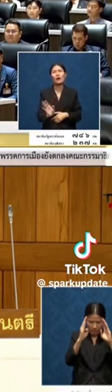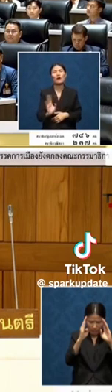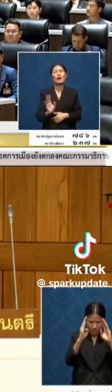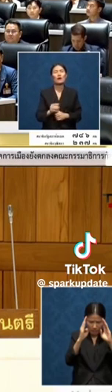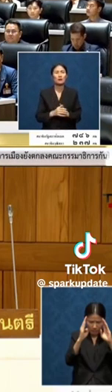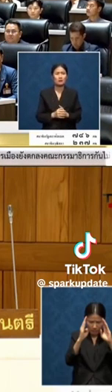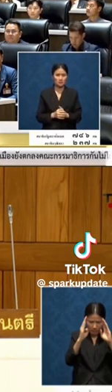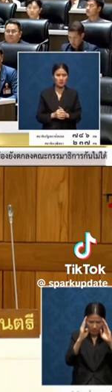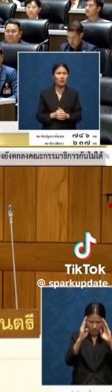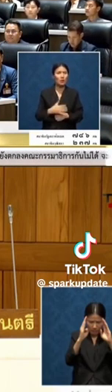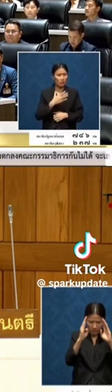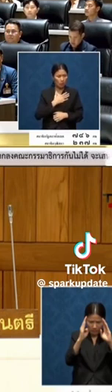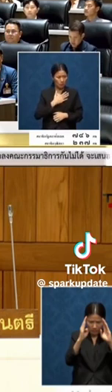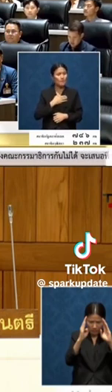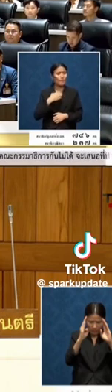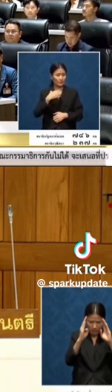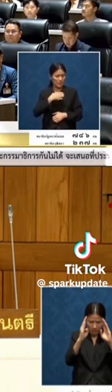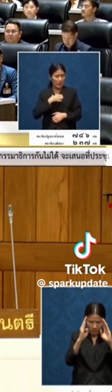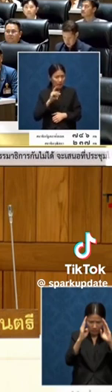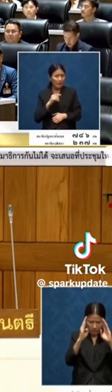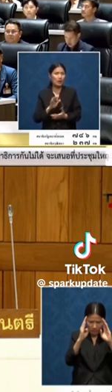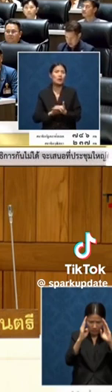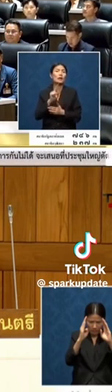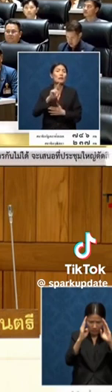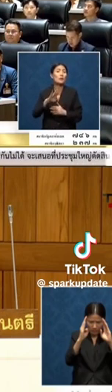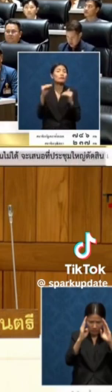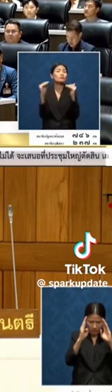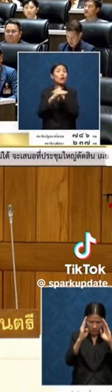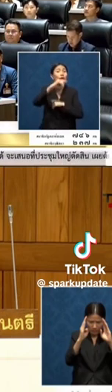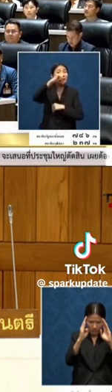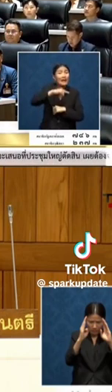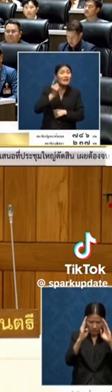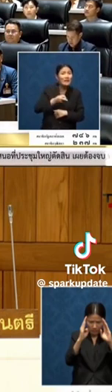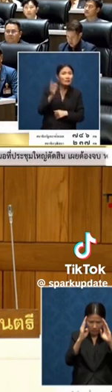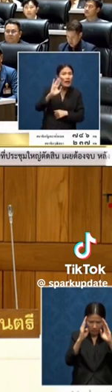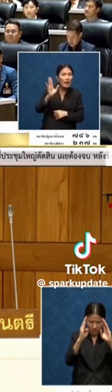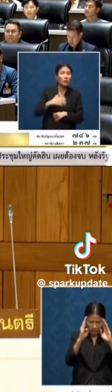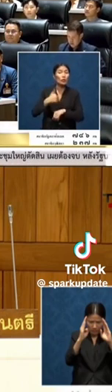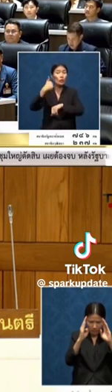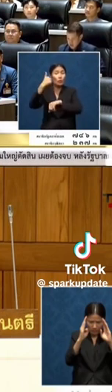คมนาคมไทยจะไม่เหมือนเดิมไม่ใช่แค่การเปลี่ยนตัวรัฐมนตรี